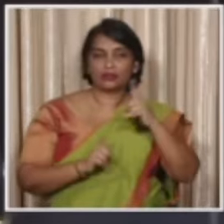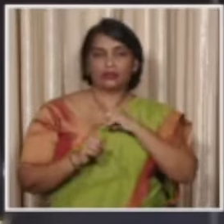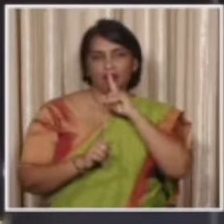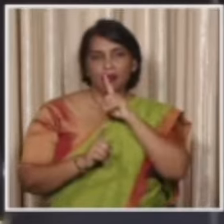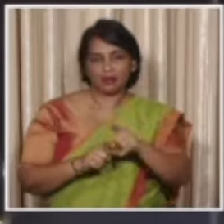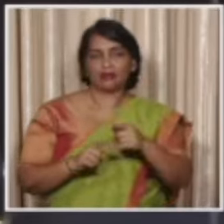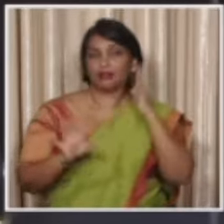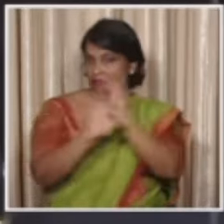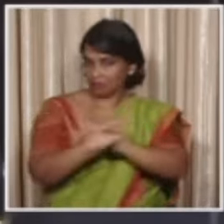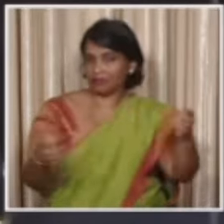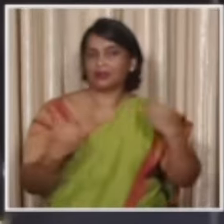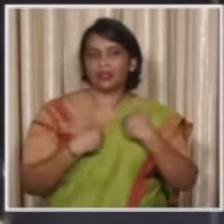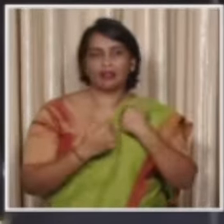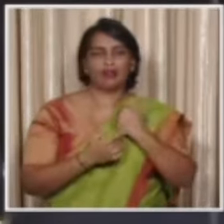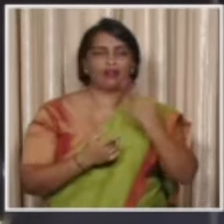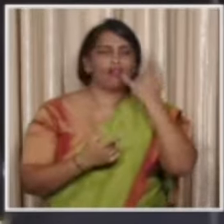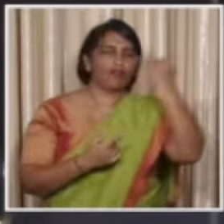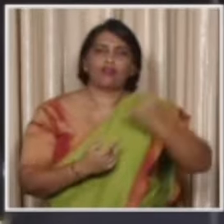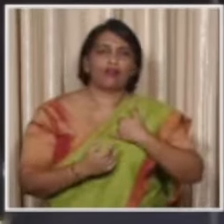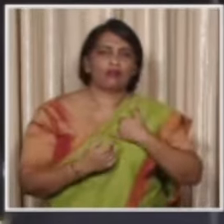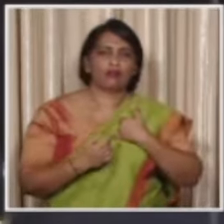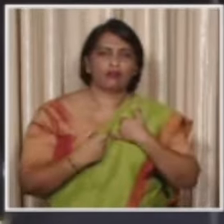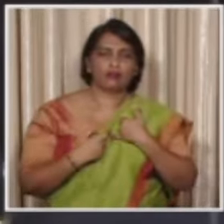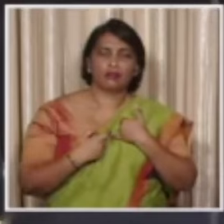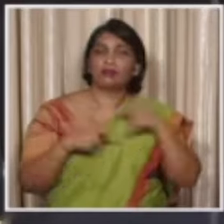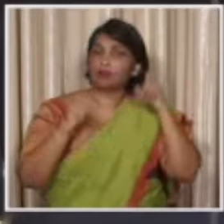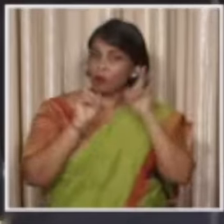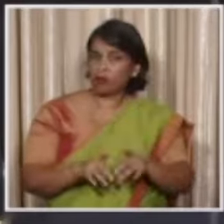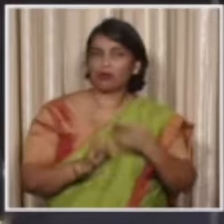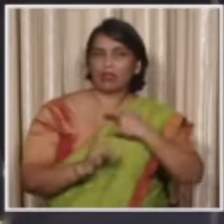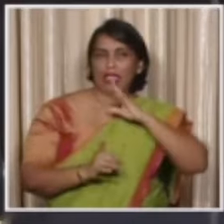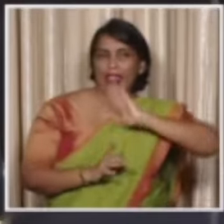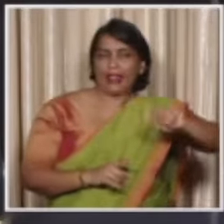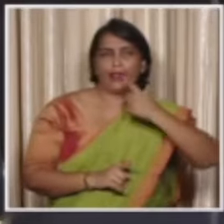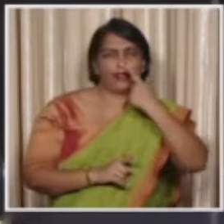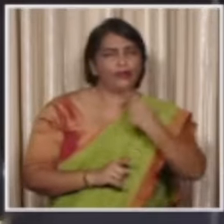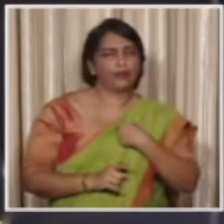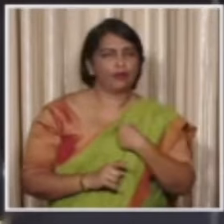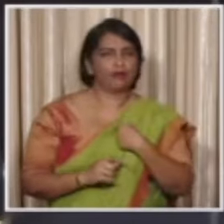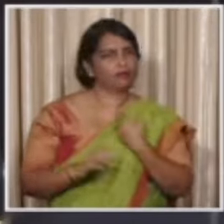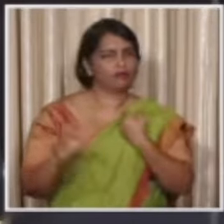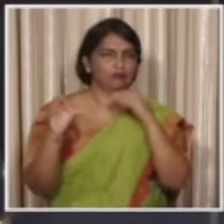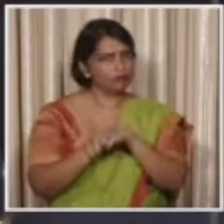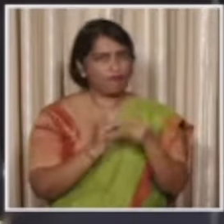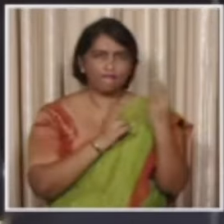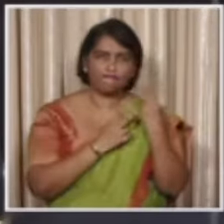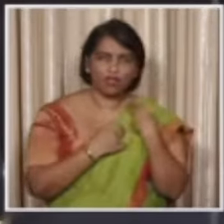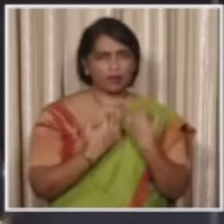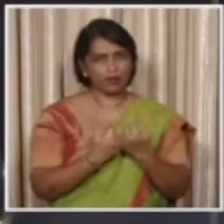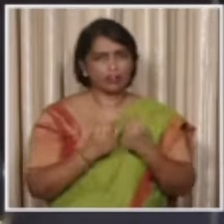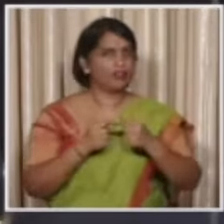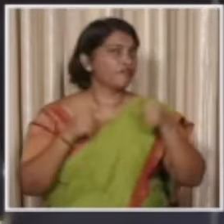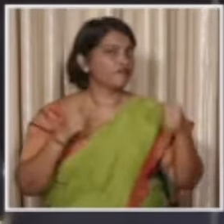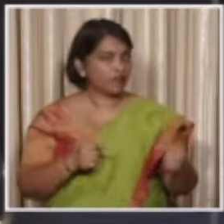මේක පබ්ලික්ලි. කෝල් එකක් දීලා මගෙන් අහුවා හර්ෂ මෙහෙම ආරාධනාවක් තියෙනවා. මම ඇවිල්ලා මේක බාරගත්තොත්